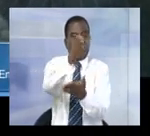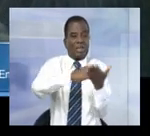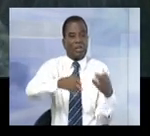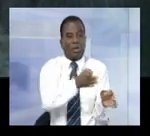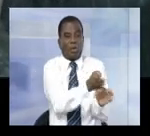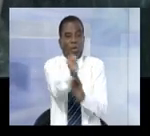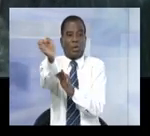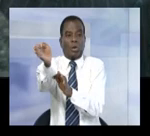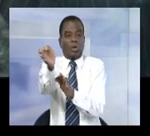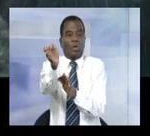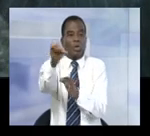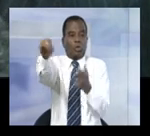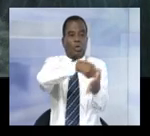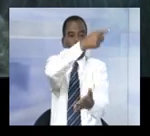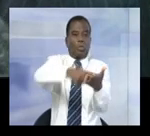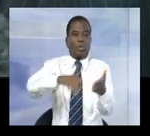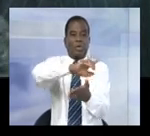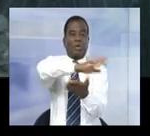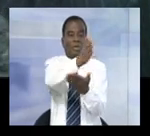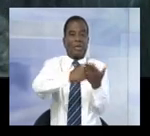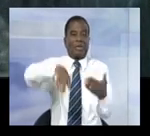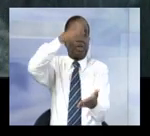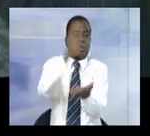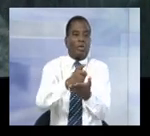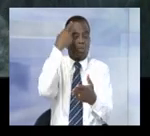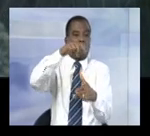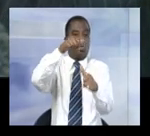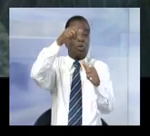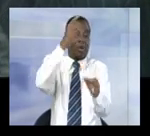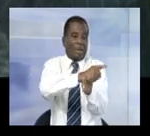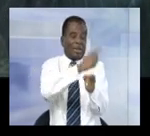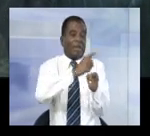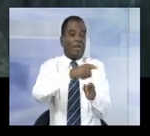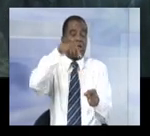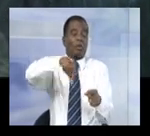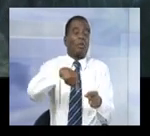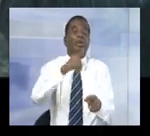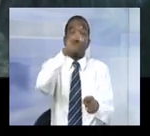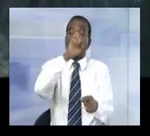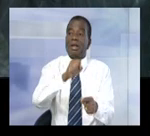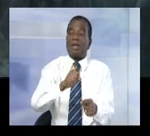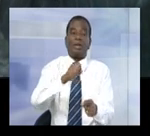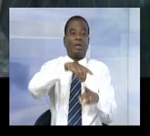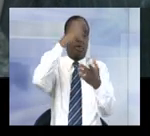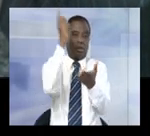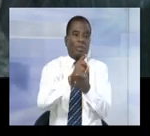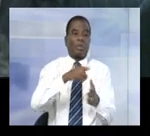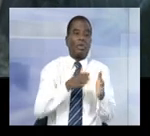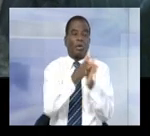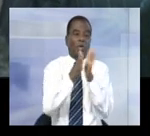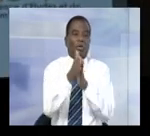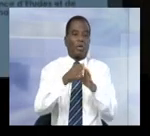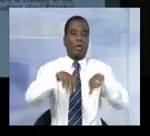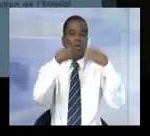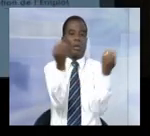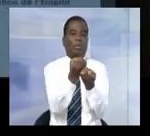filières, supprimer certains diplômes, pour donc ne retenir que les diplômes qui intéressent les entreprises ou bien les filières qui intéressent les